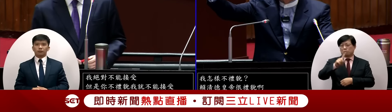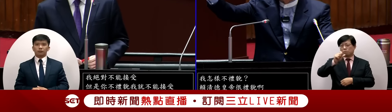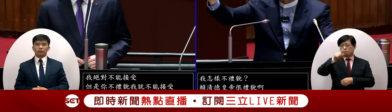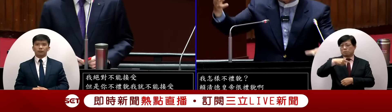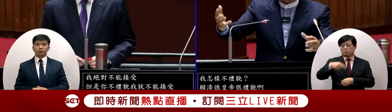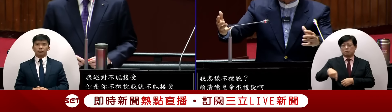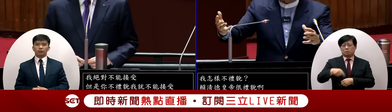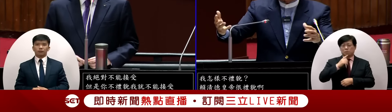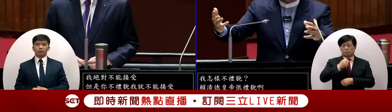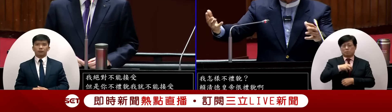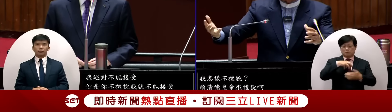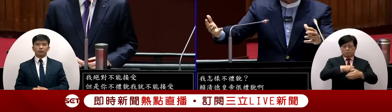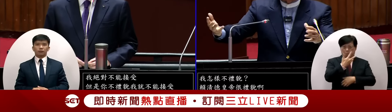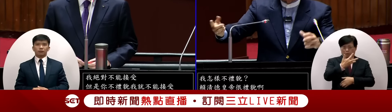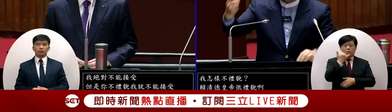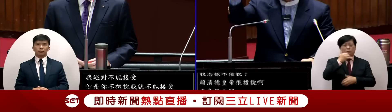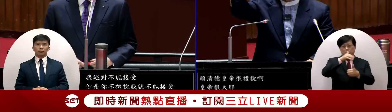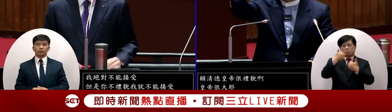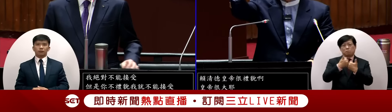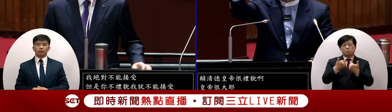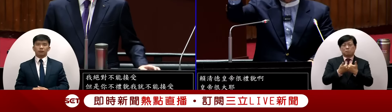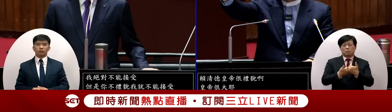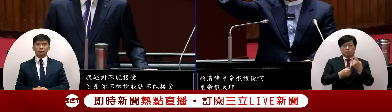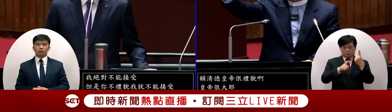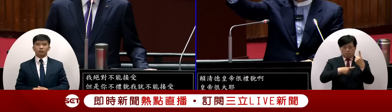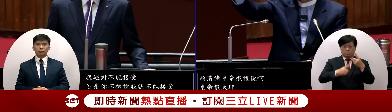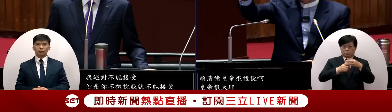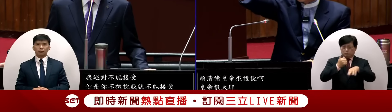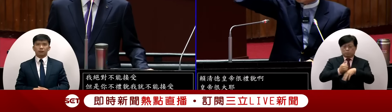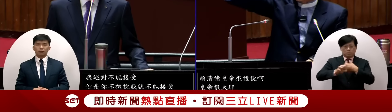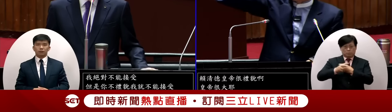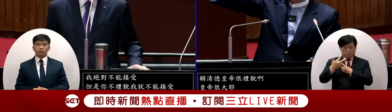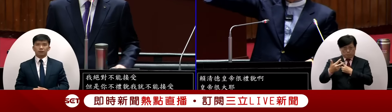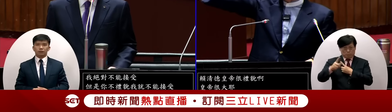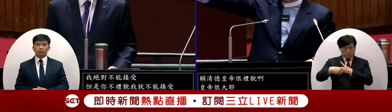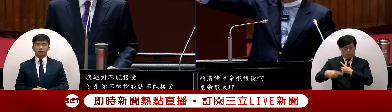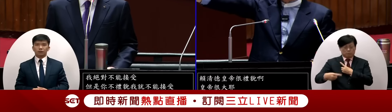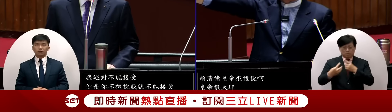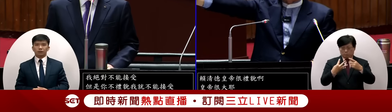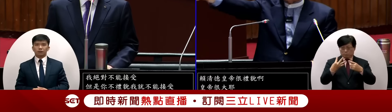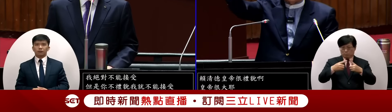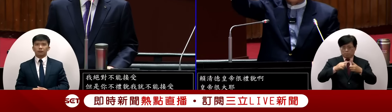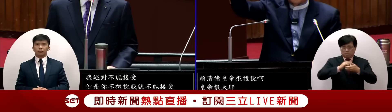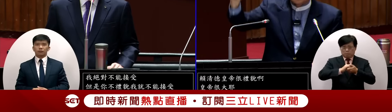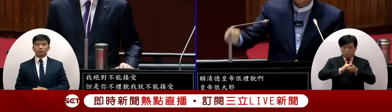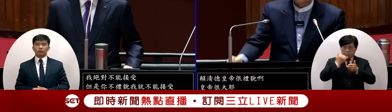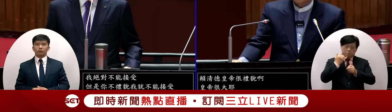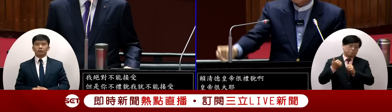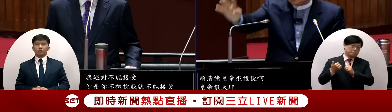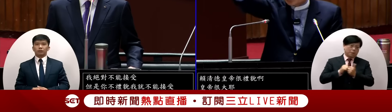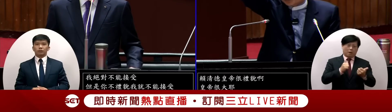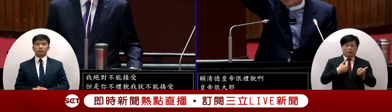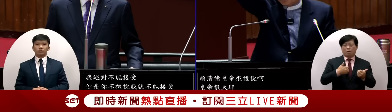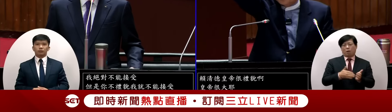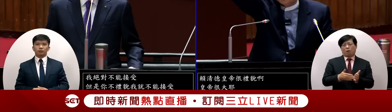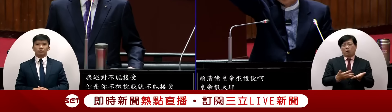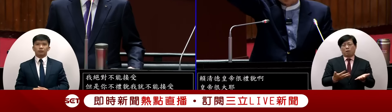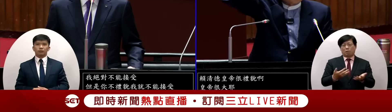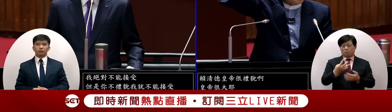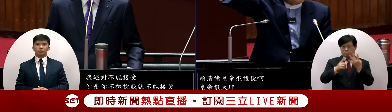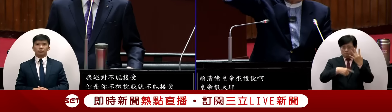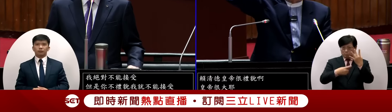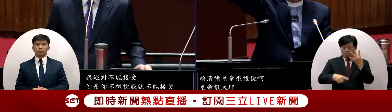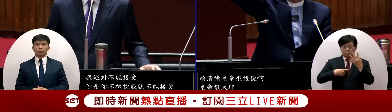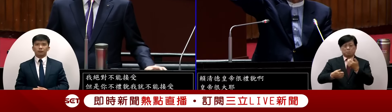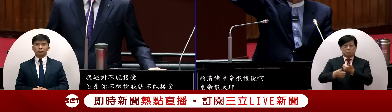15个人，8个人就可以开会，1个人当主席，7个人，4个人就可以决定，就把我们干掉了。4个人